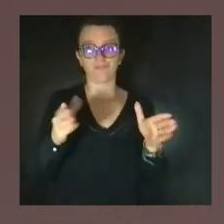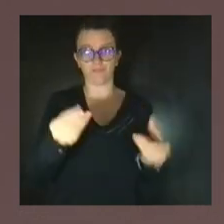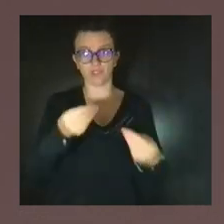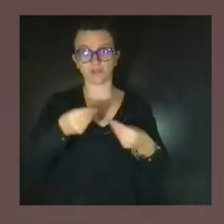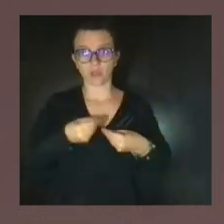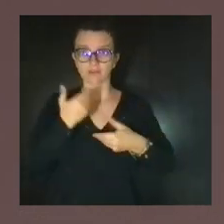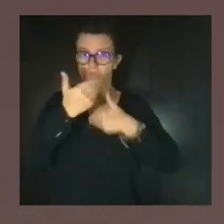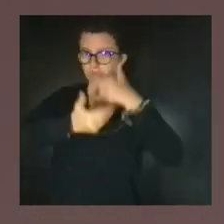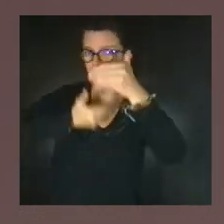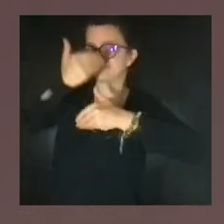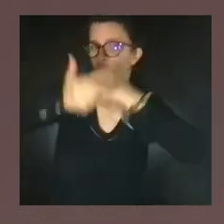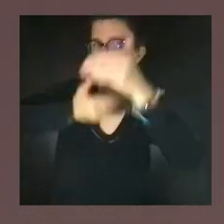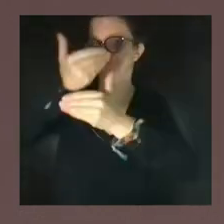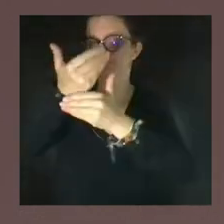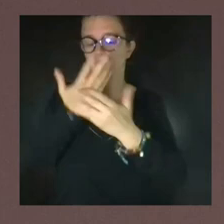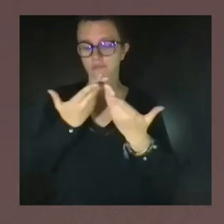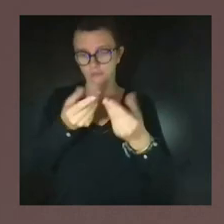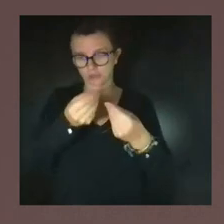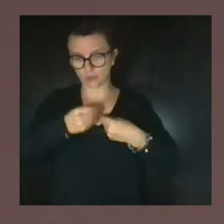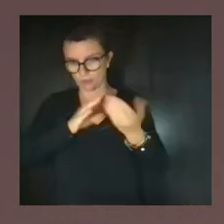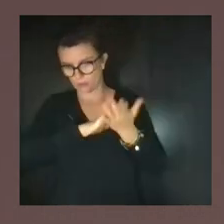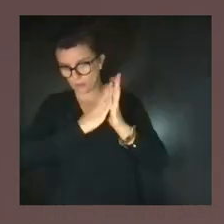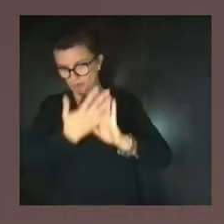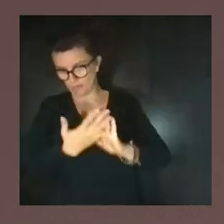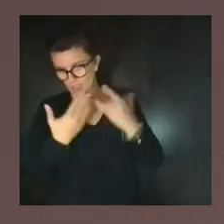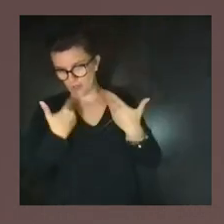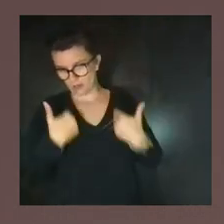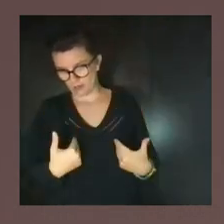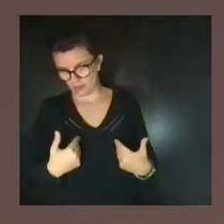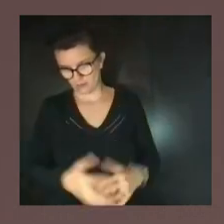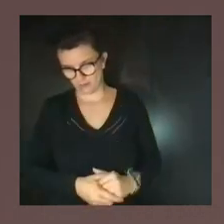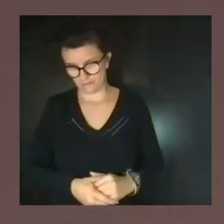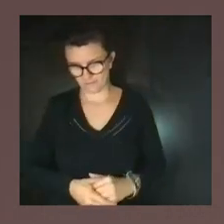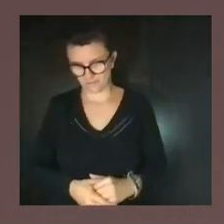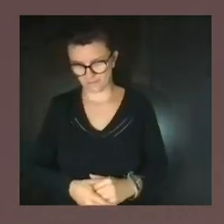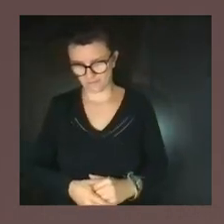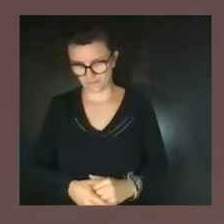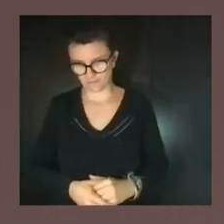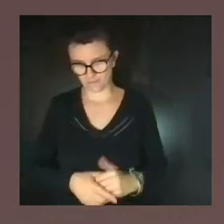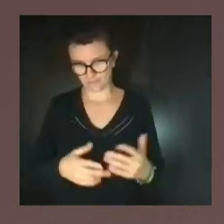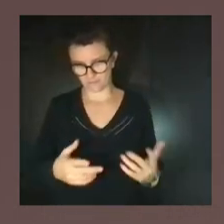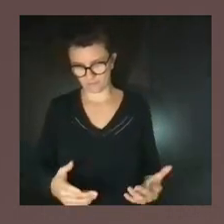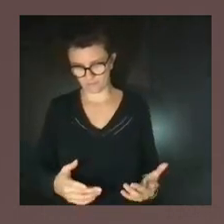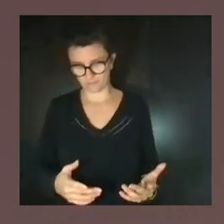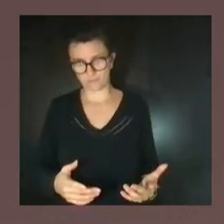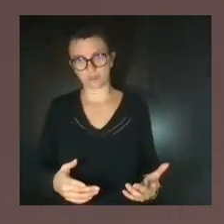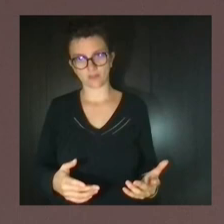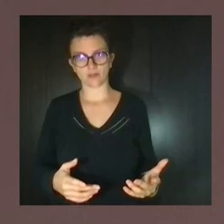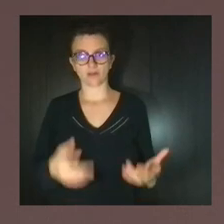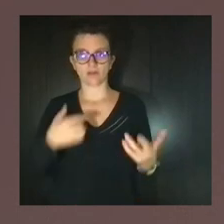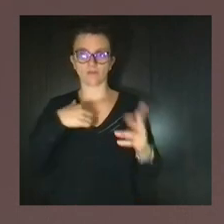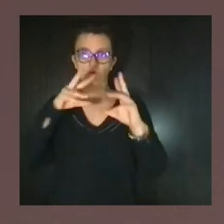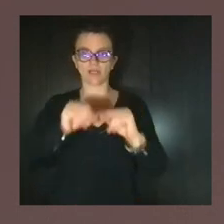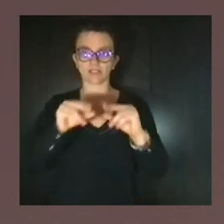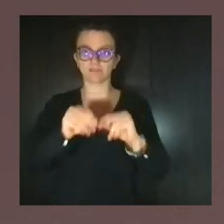moi aujourd'hui l'homme que je suis. C'est-à-dire que pendant longtemps, comme souvent j'explique, c'est que l'handicap, moi